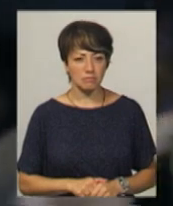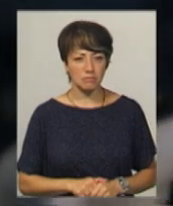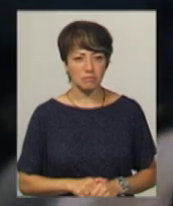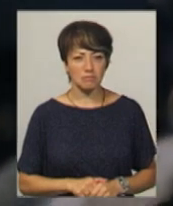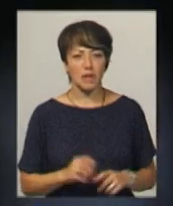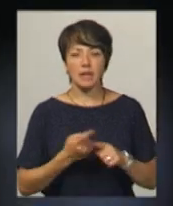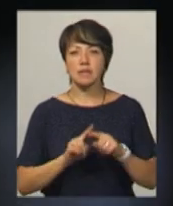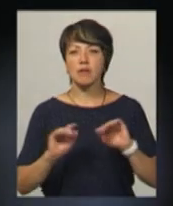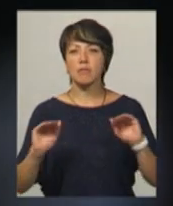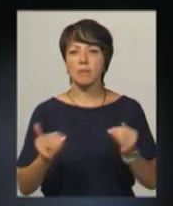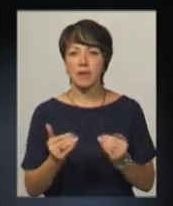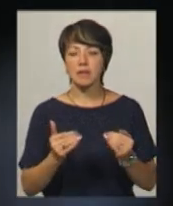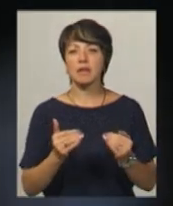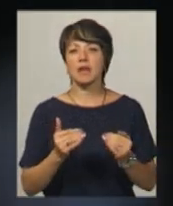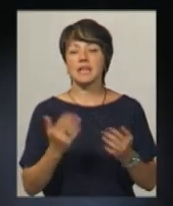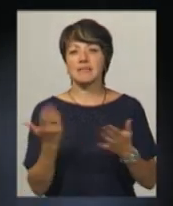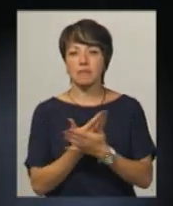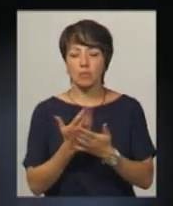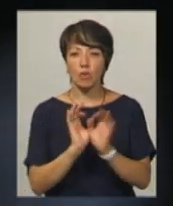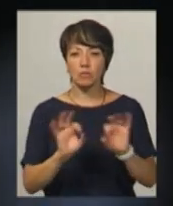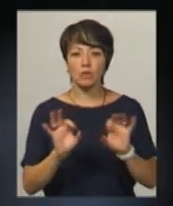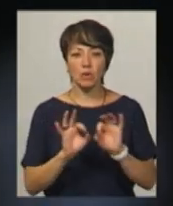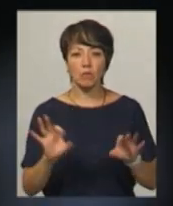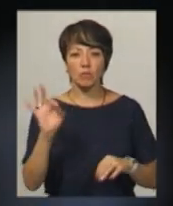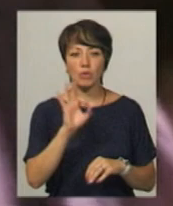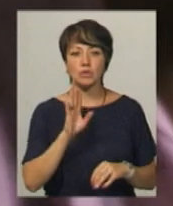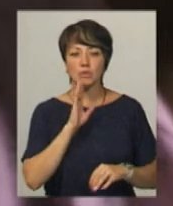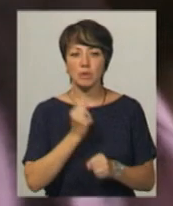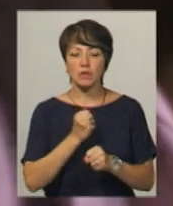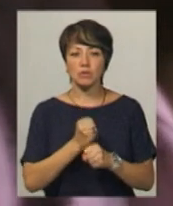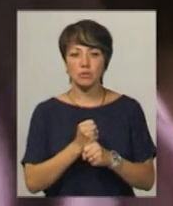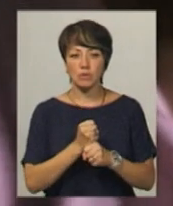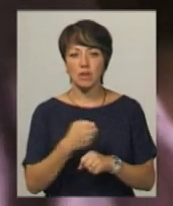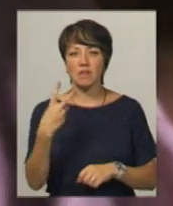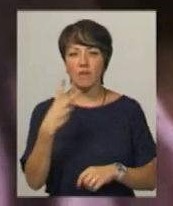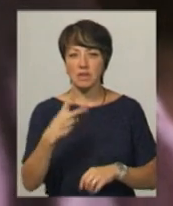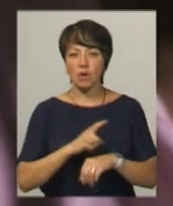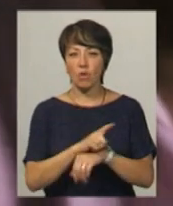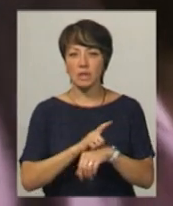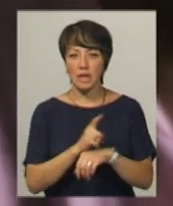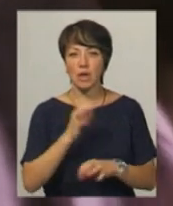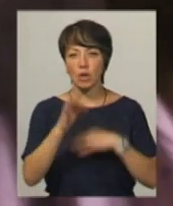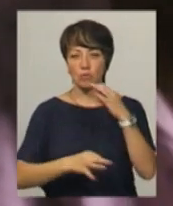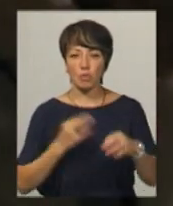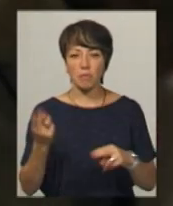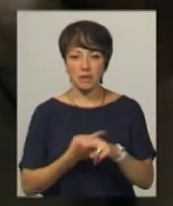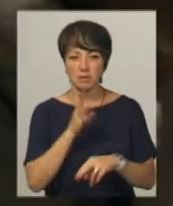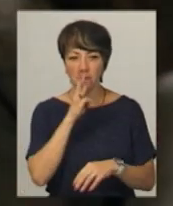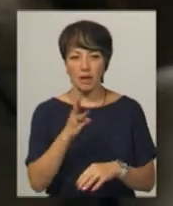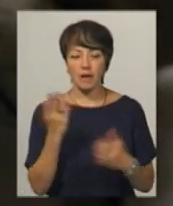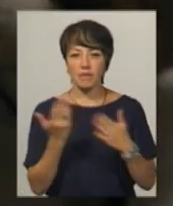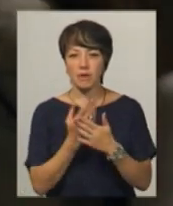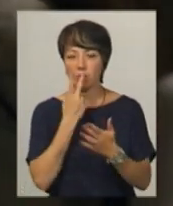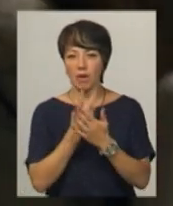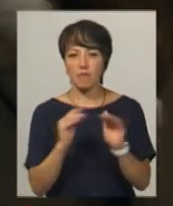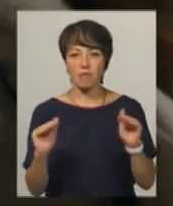«Жінка в полоні». У стріті розповідається про огорку Маріш, котра працює 20 годин на добу без зарплатні. Фільм сьогодні демонстрували в